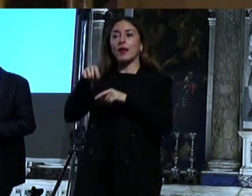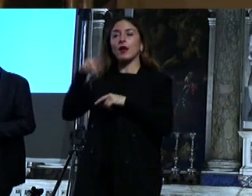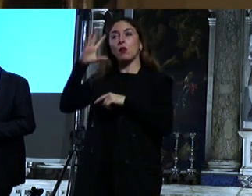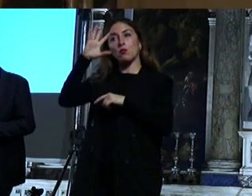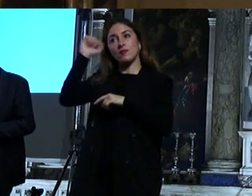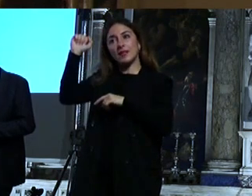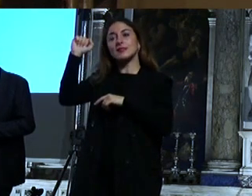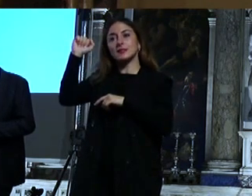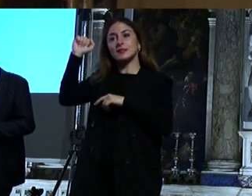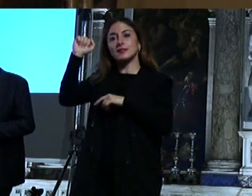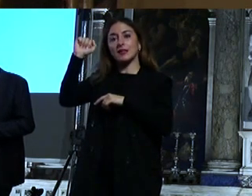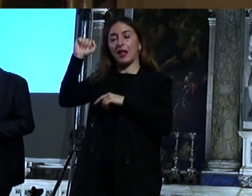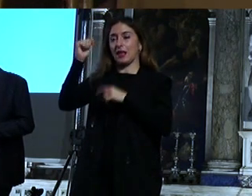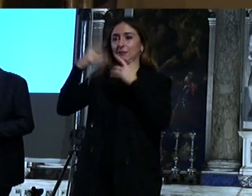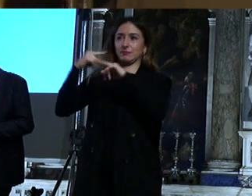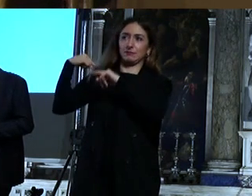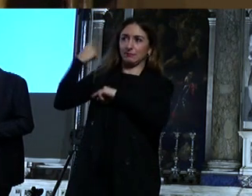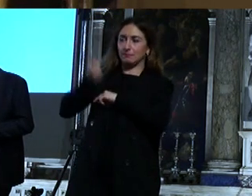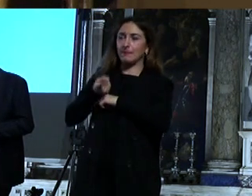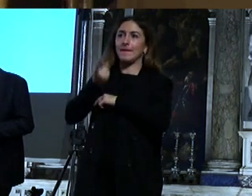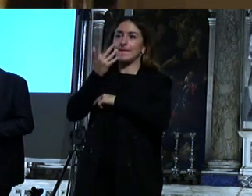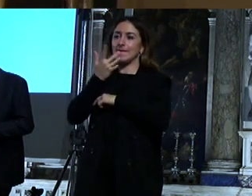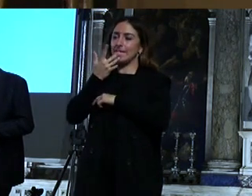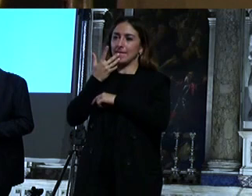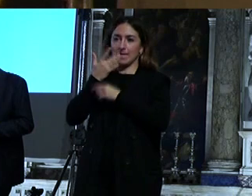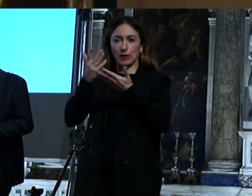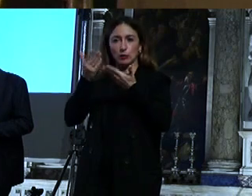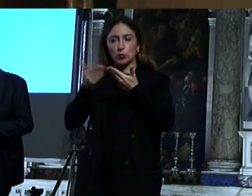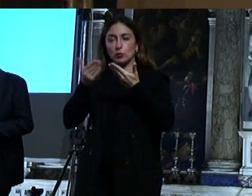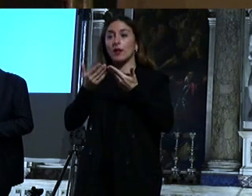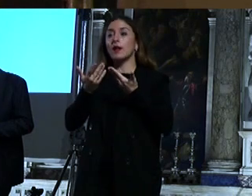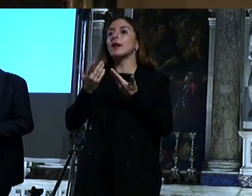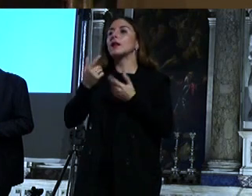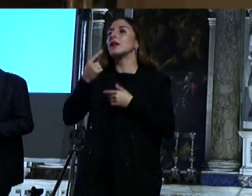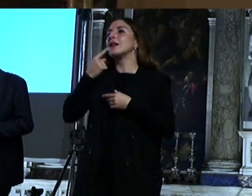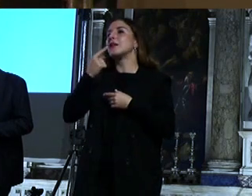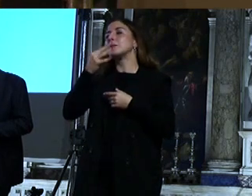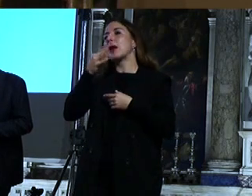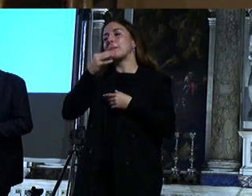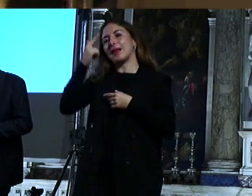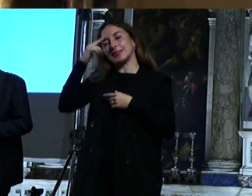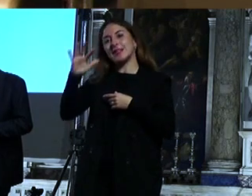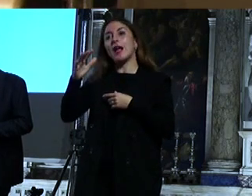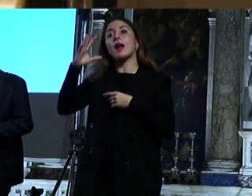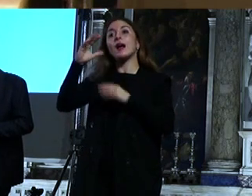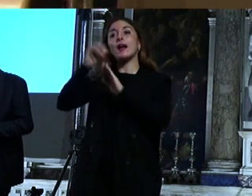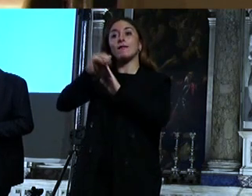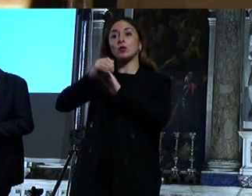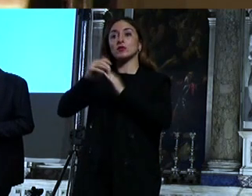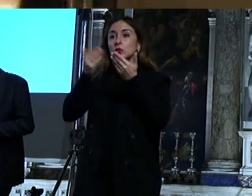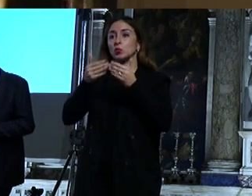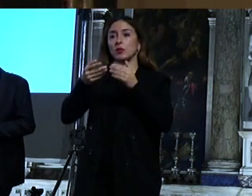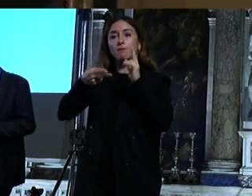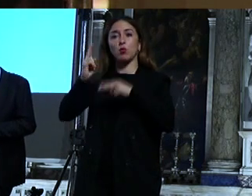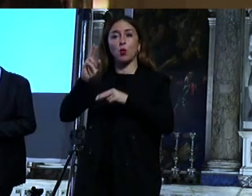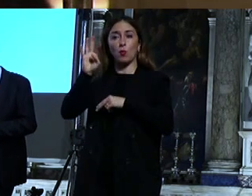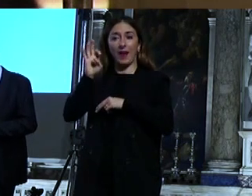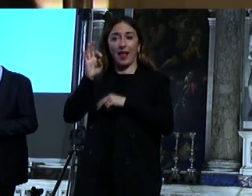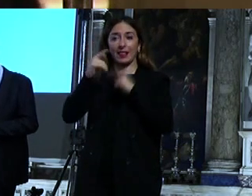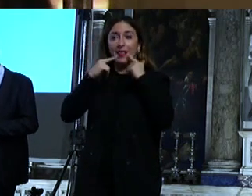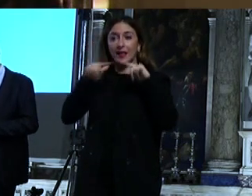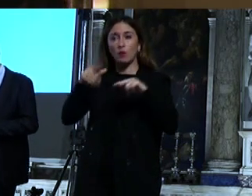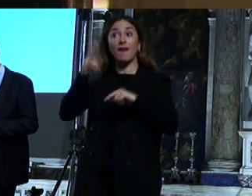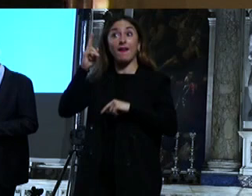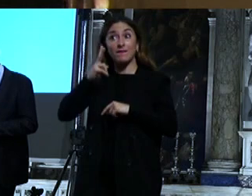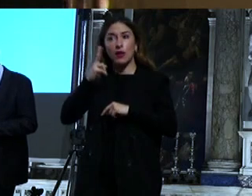università fin dagli albori. A Ca' Foscari si dice che si studiano più di 40 lingue. In realtà sono più di